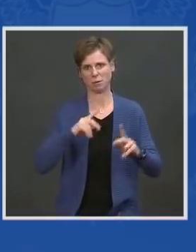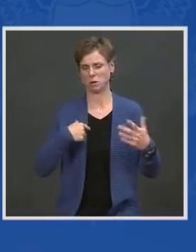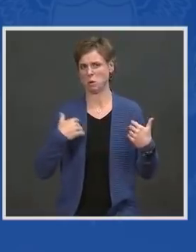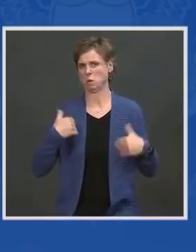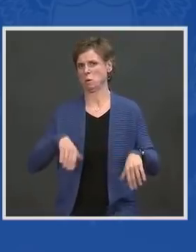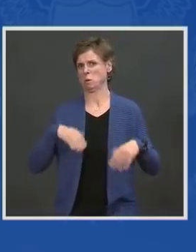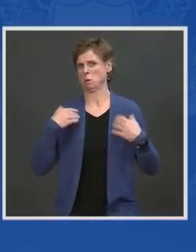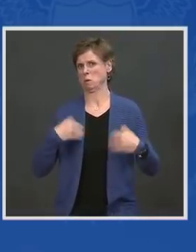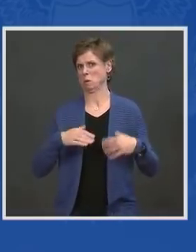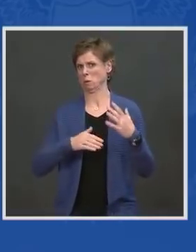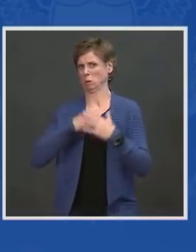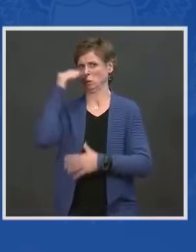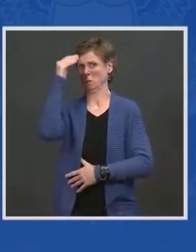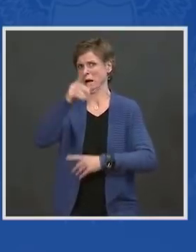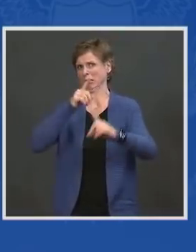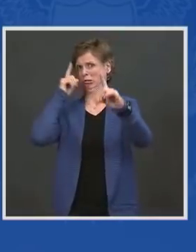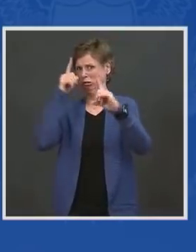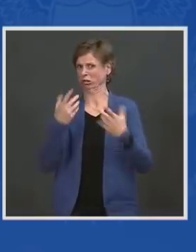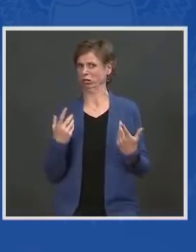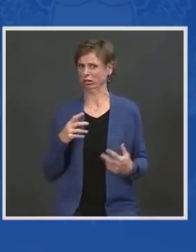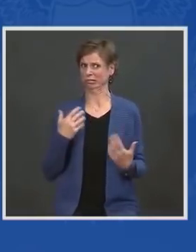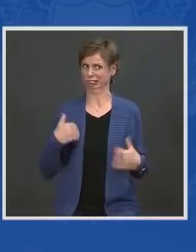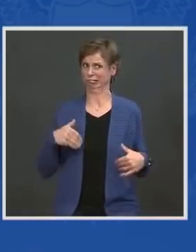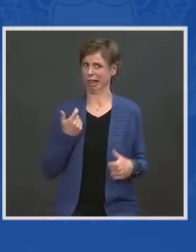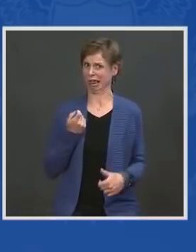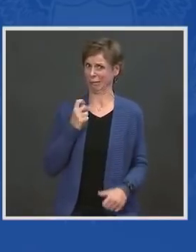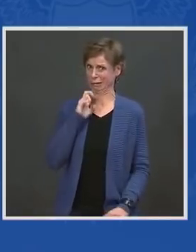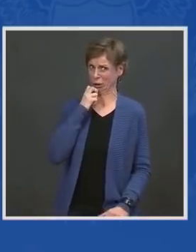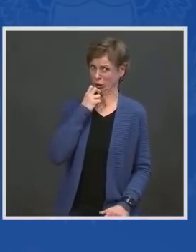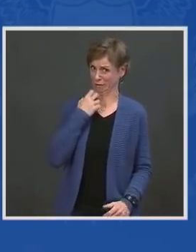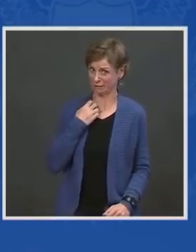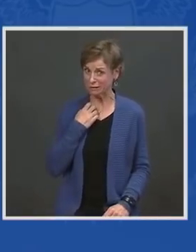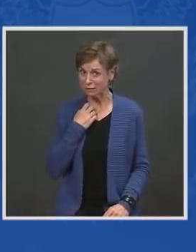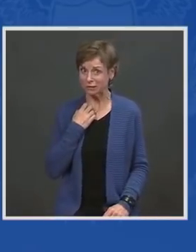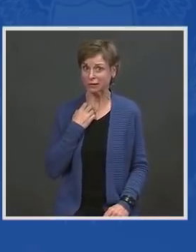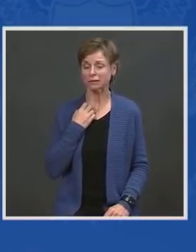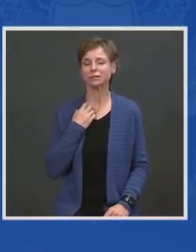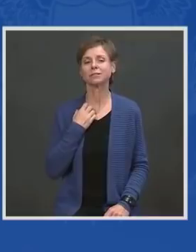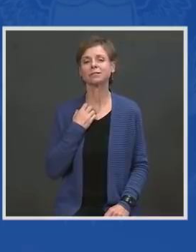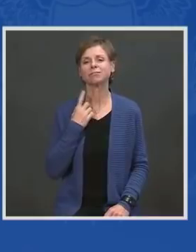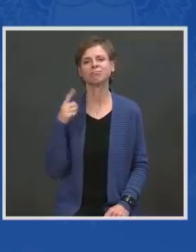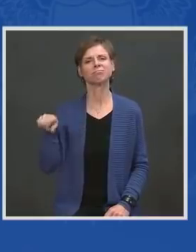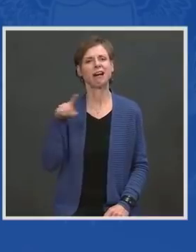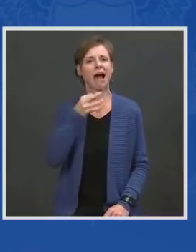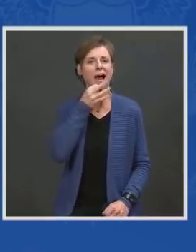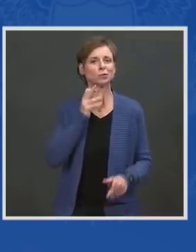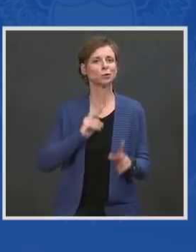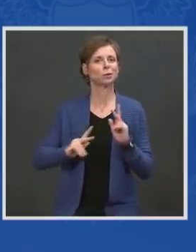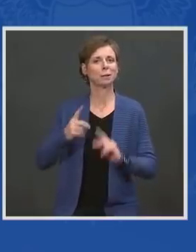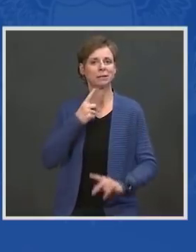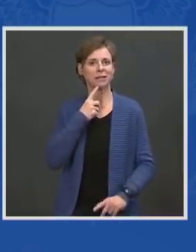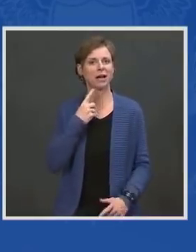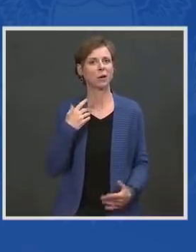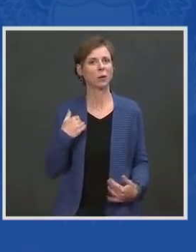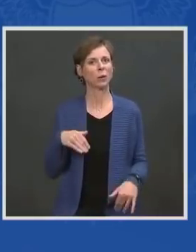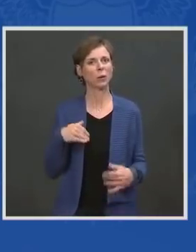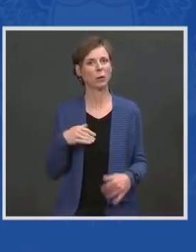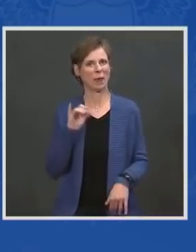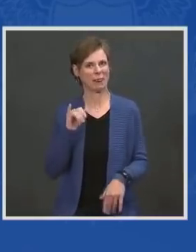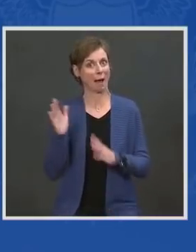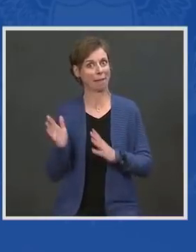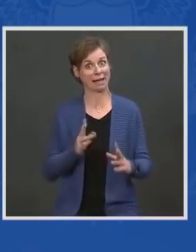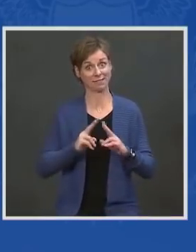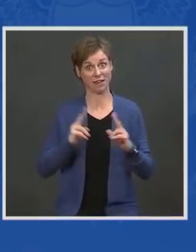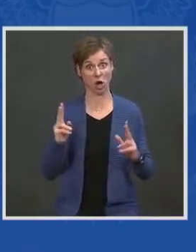verabreichen, 100 Millionen Impfungen in 100 Tagen, wurde dies als ehrgeizig angesehen. Einige meinten sogar, es